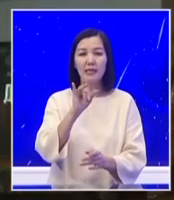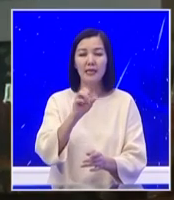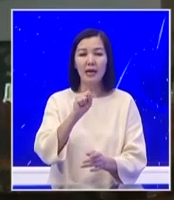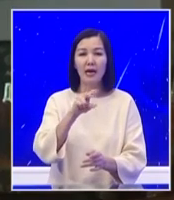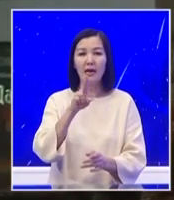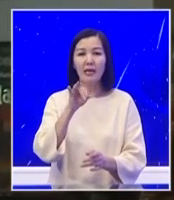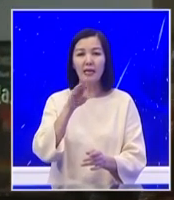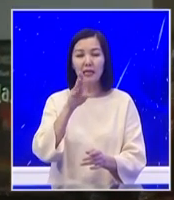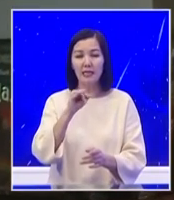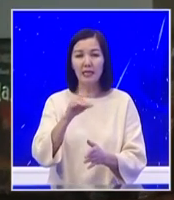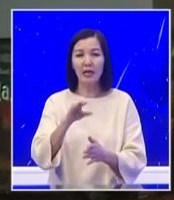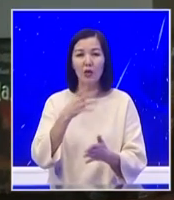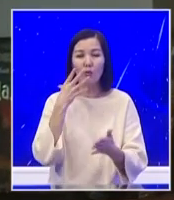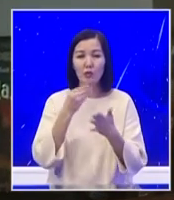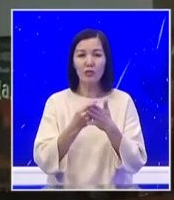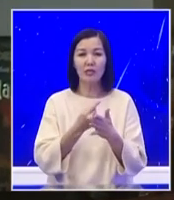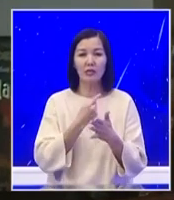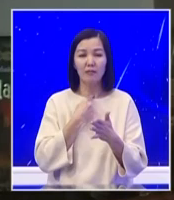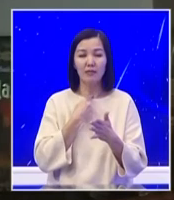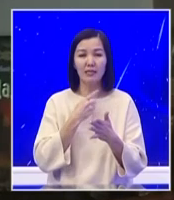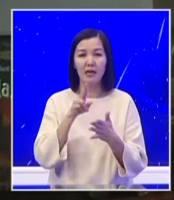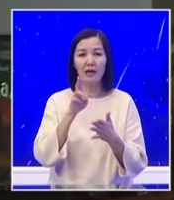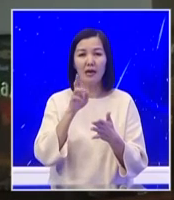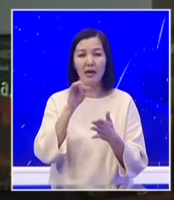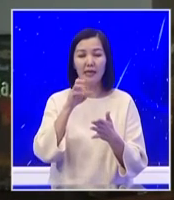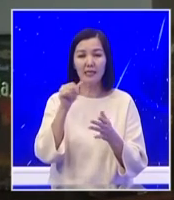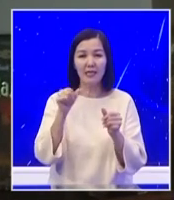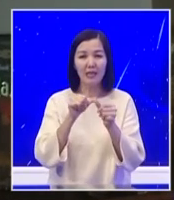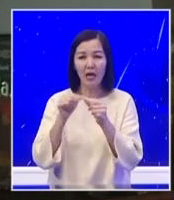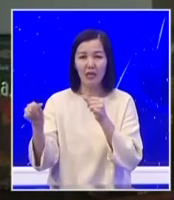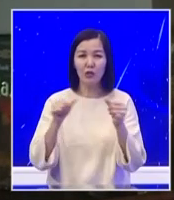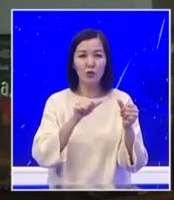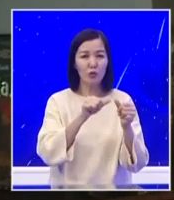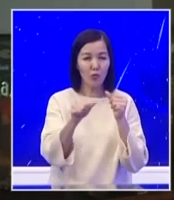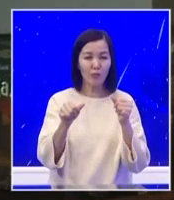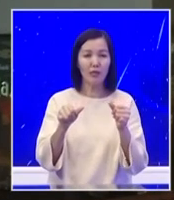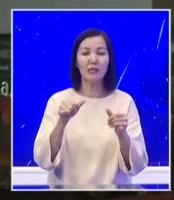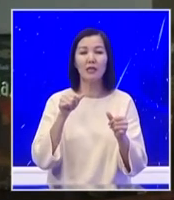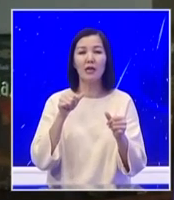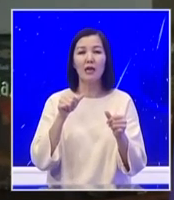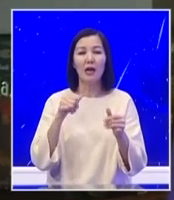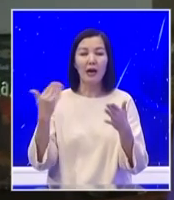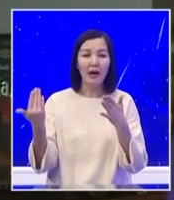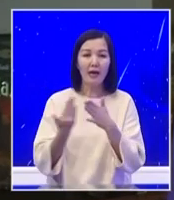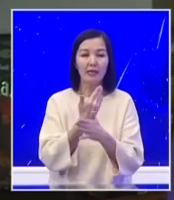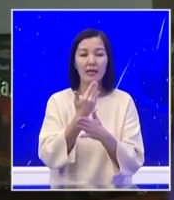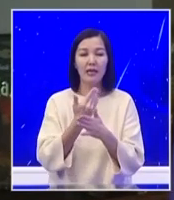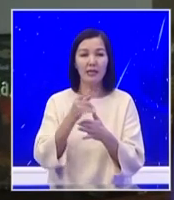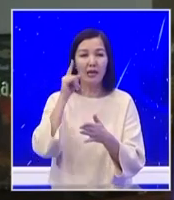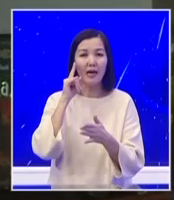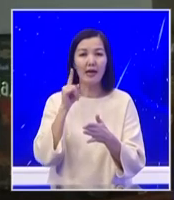ерекше дыбыстың өзіне тән қасиетін көрсетіп тұрса, бұл қайта